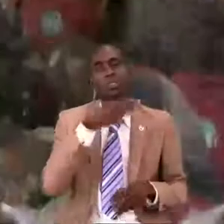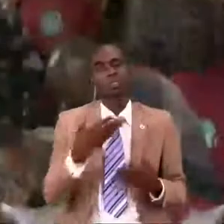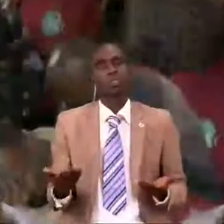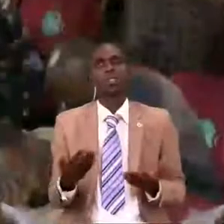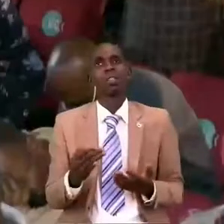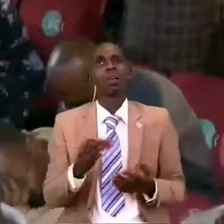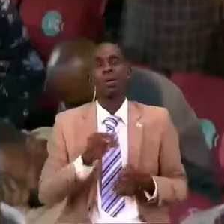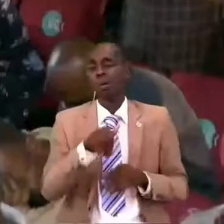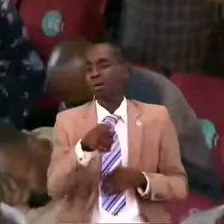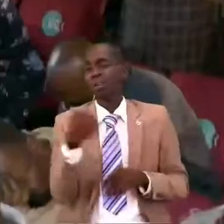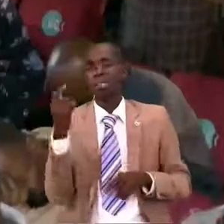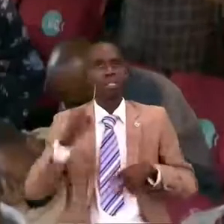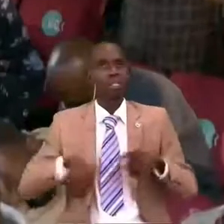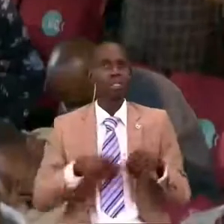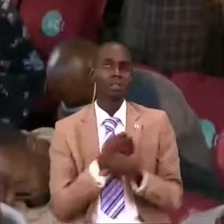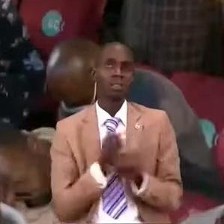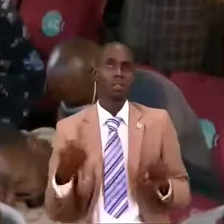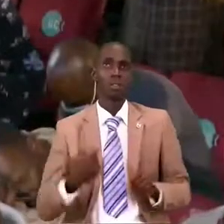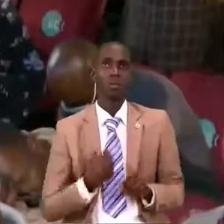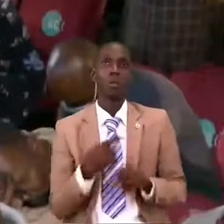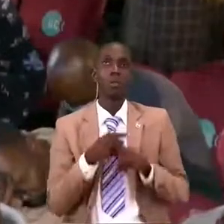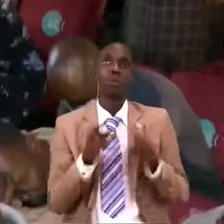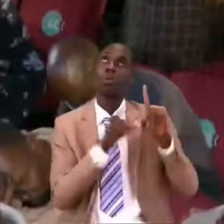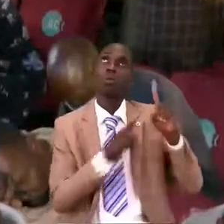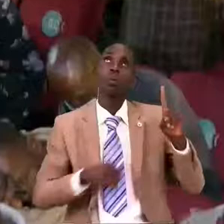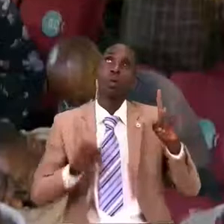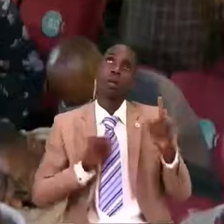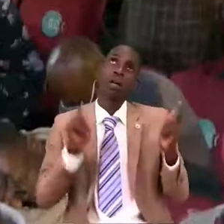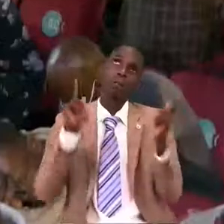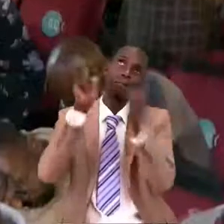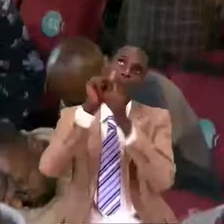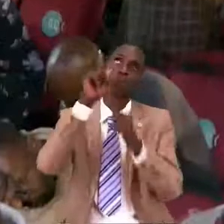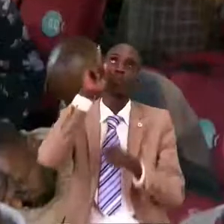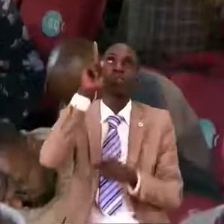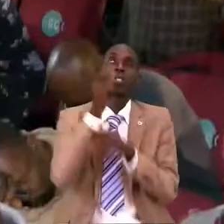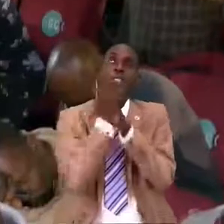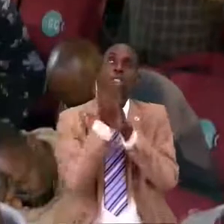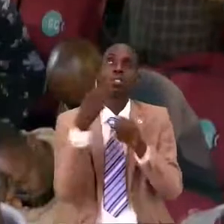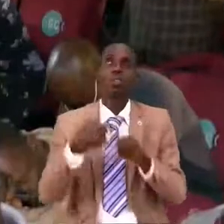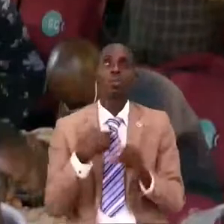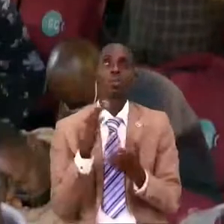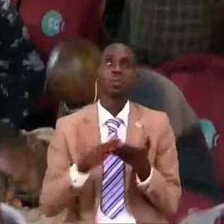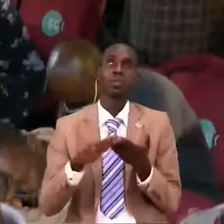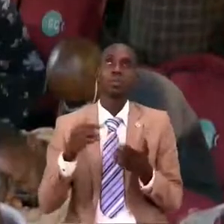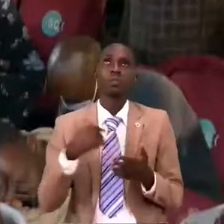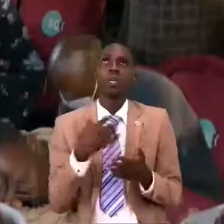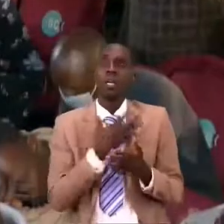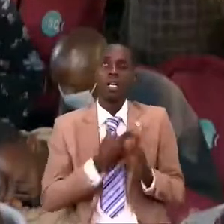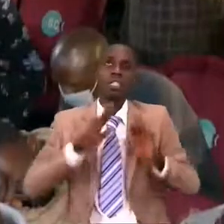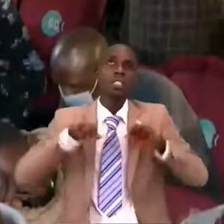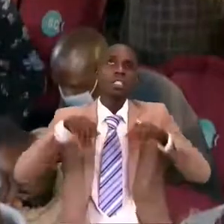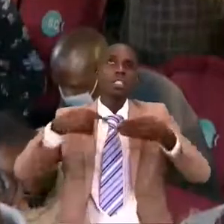Sauve-moi. Pardonne-moi. Donne-moi la joie de ton salut, le bonheur qui